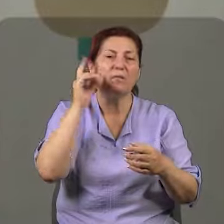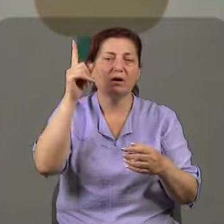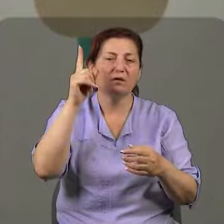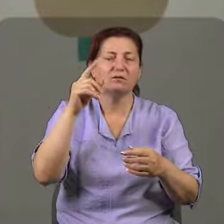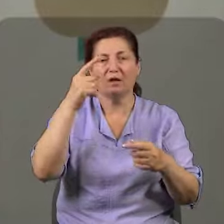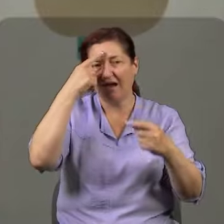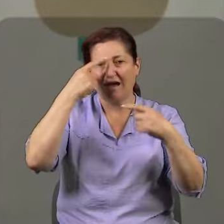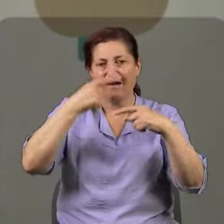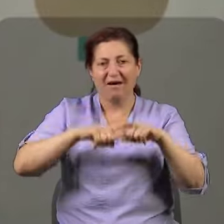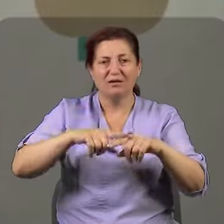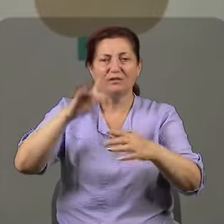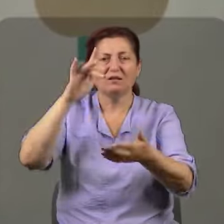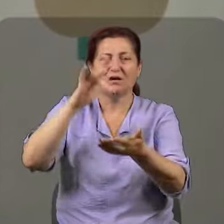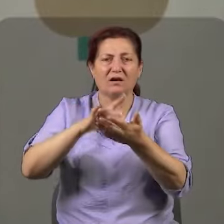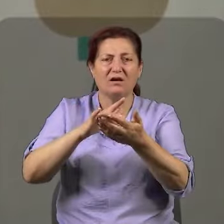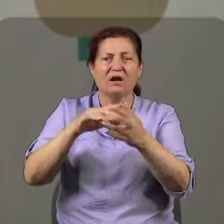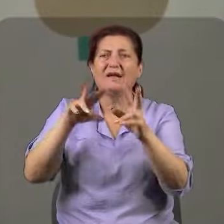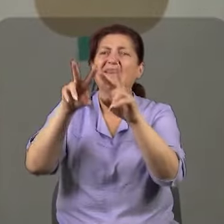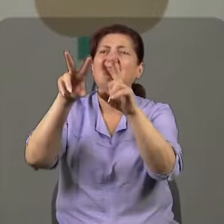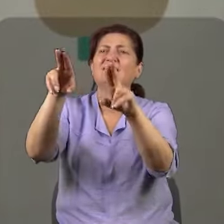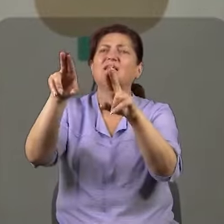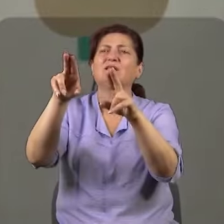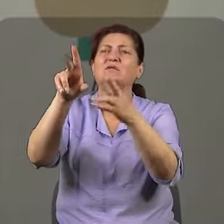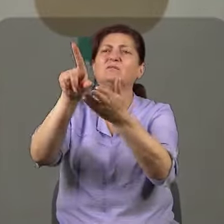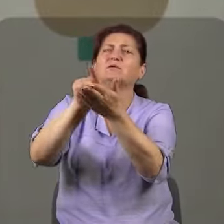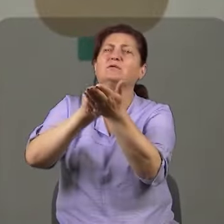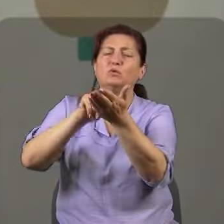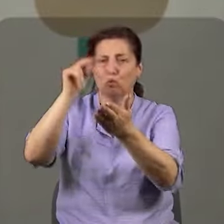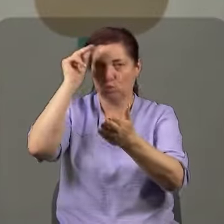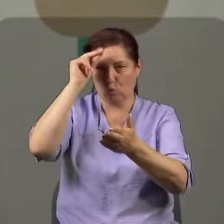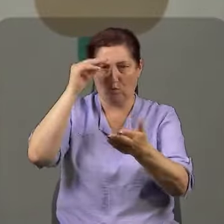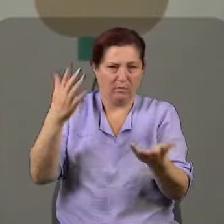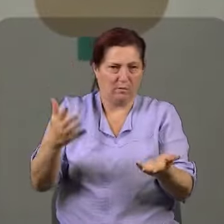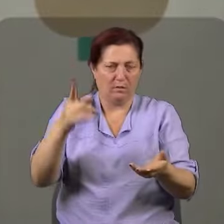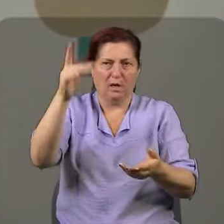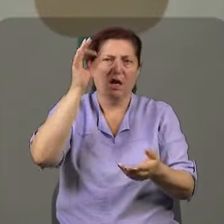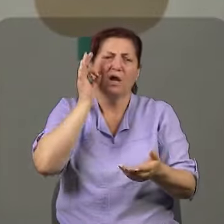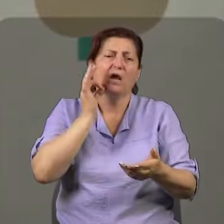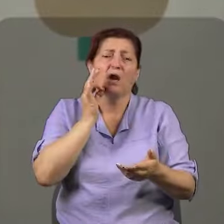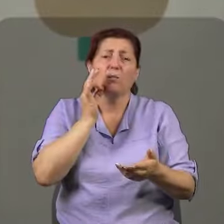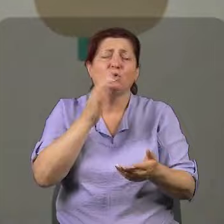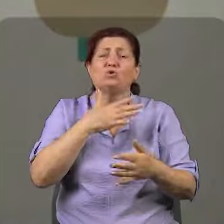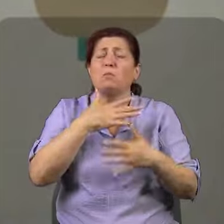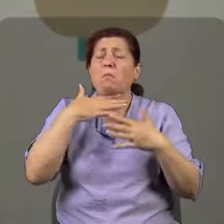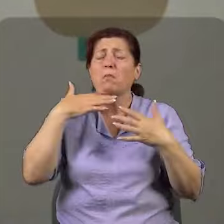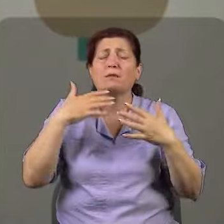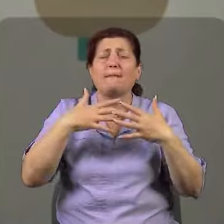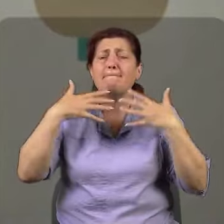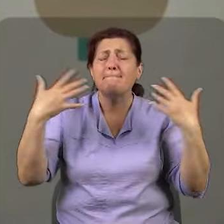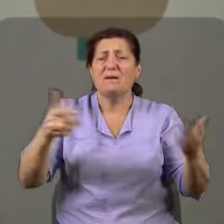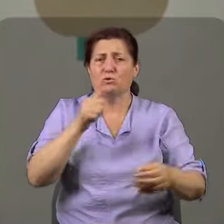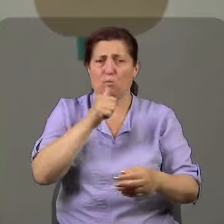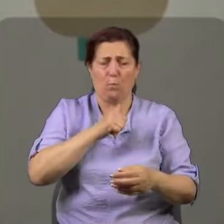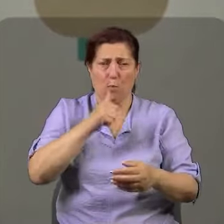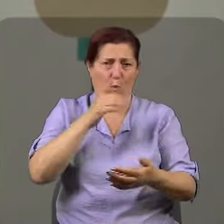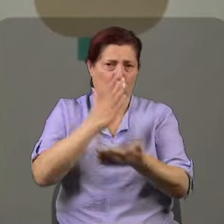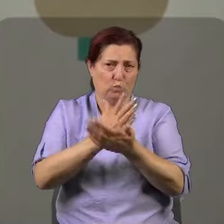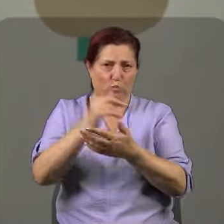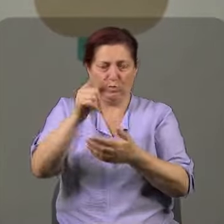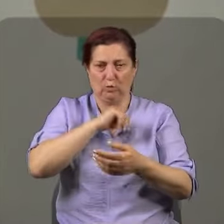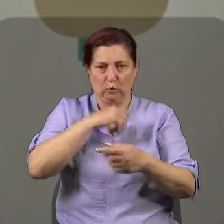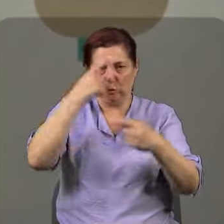ակադեմիական քաղաքի մենակ մոդել ուզում սովորել, երբ որ Գերմանիան շատ մեծ փորձ ունի համալսարաններից անկախ ինստիտուտների,